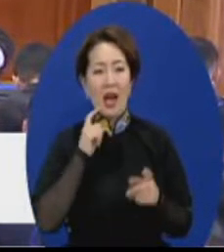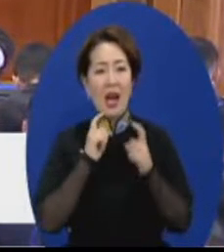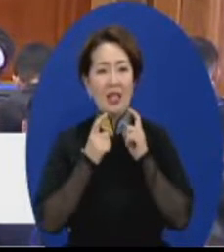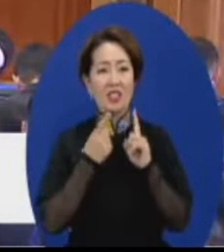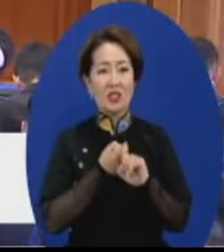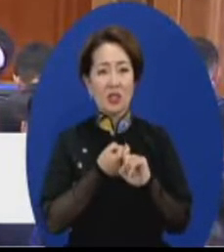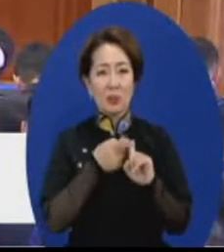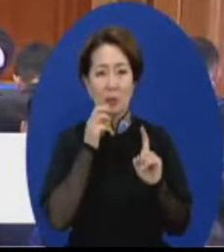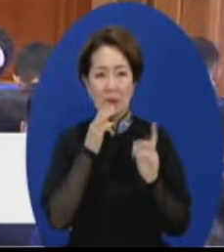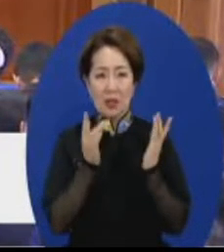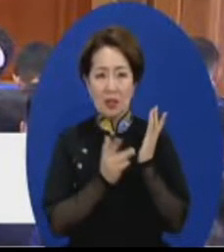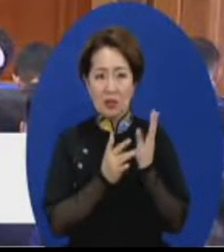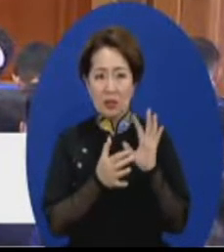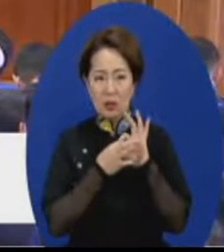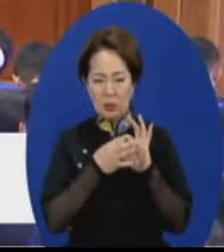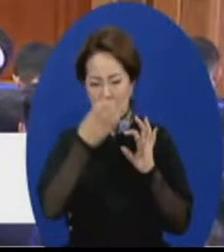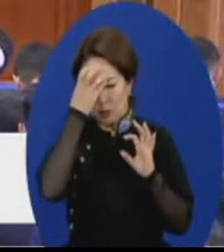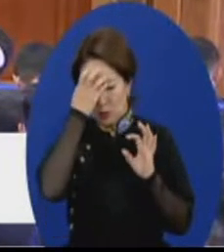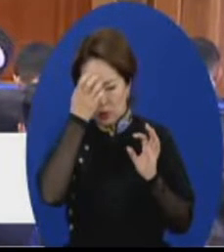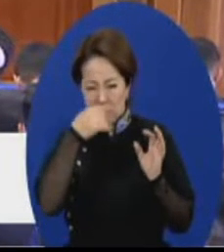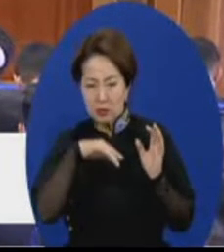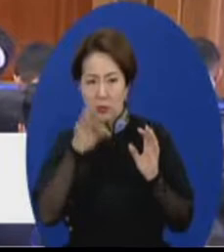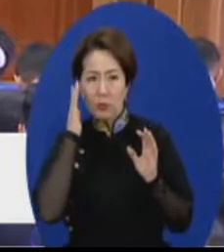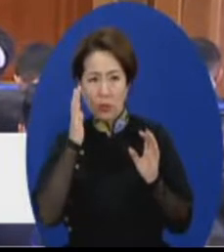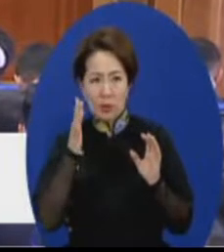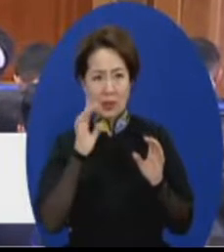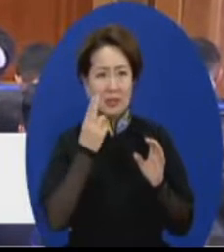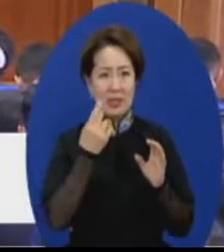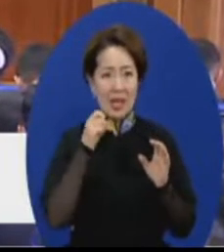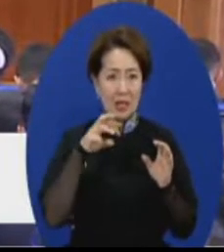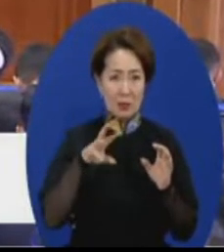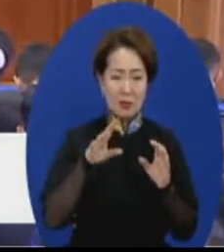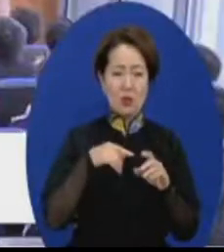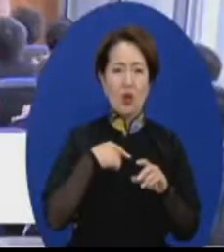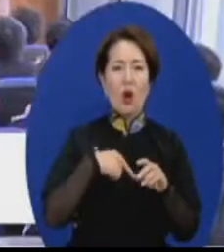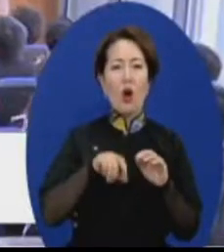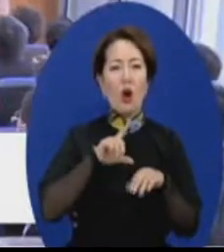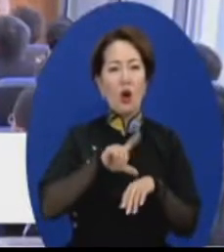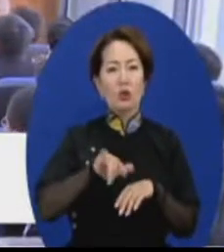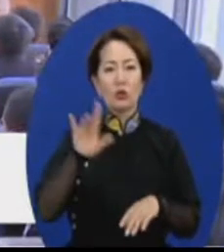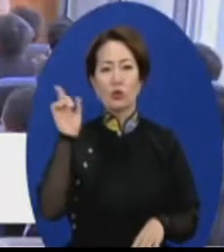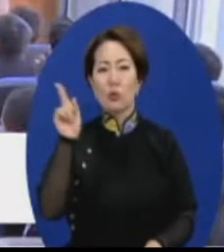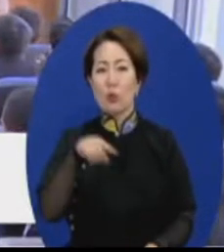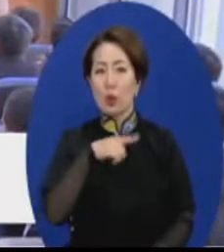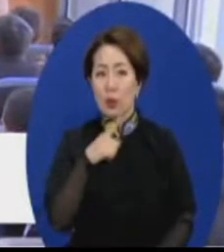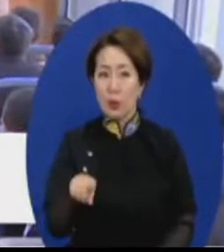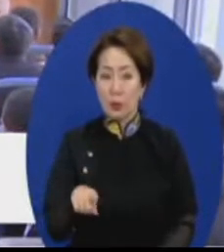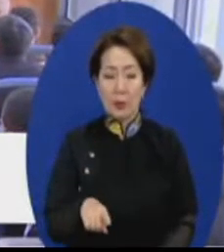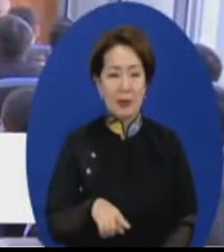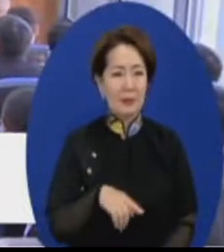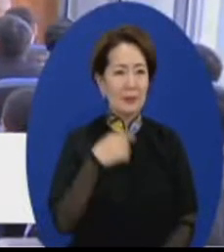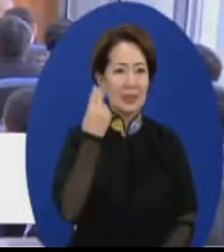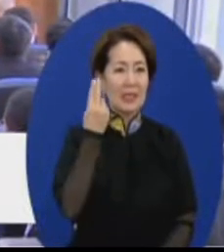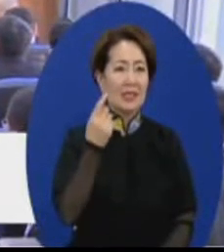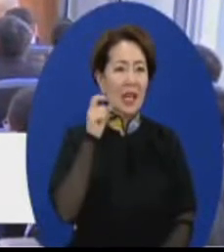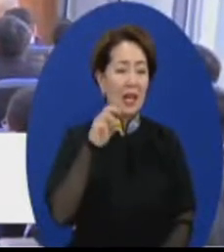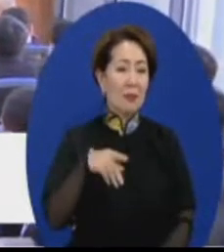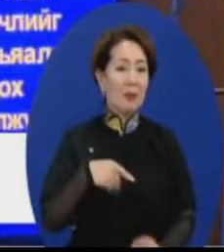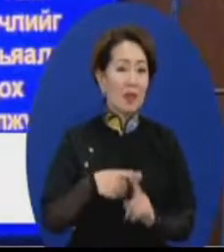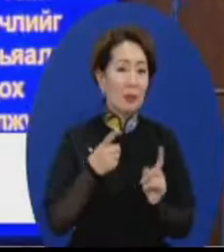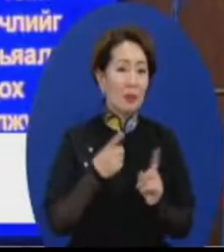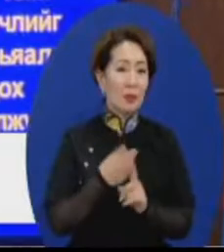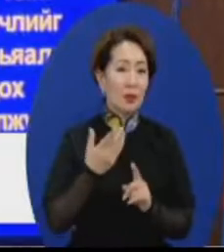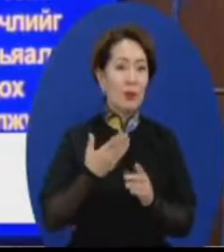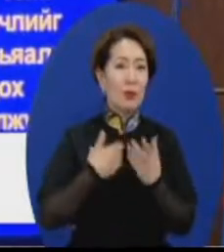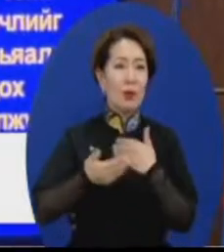технологийн чиглэлээр төрөөс баримтлах бодлого цахим шилжилтийн үйл явцаас эрхэлж хадгалж болохгүй таа. Захим гэмтрийг өнгөрсөн оноос 2.7